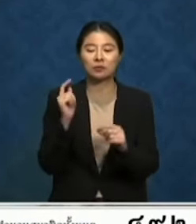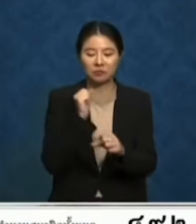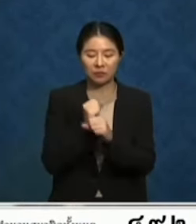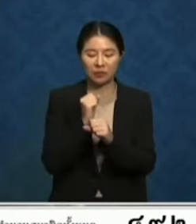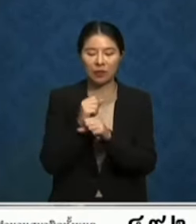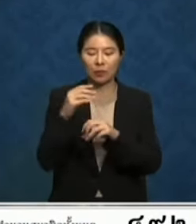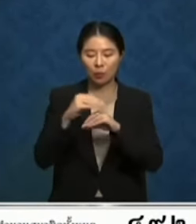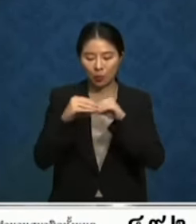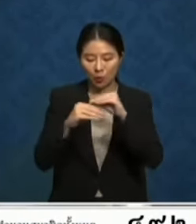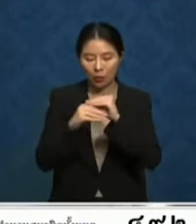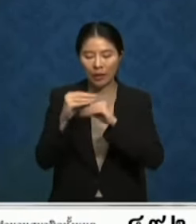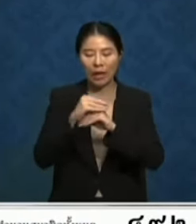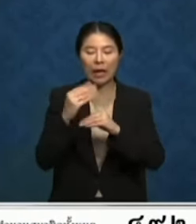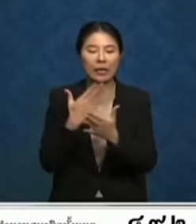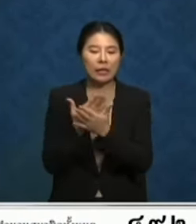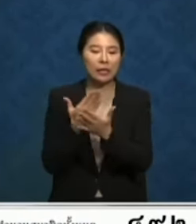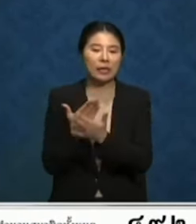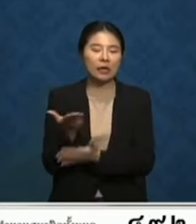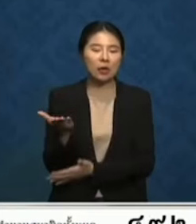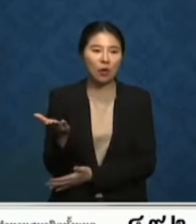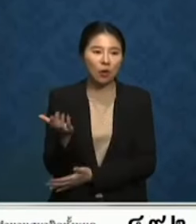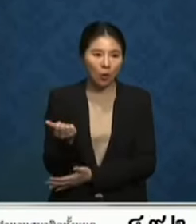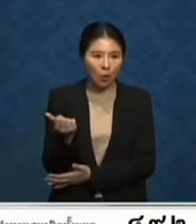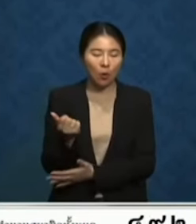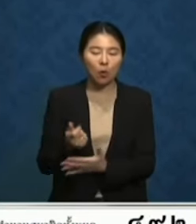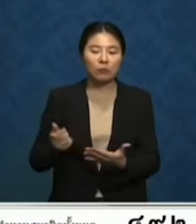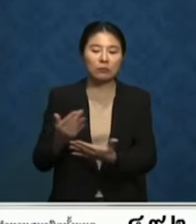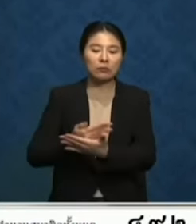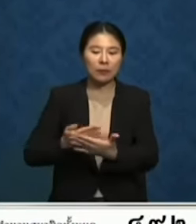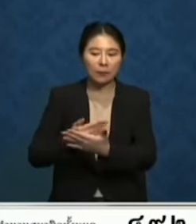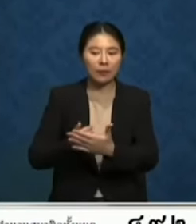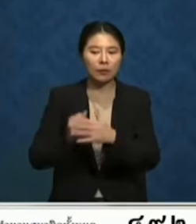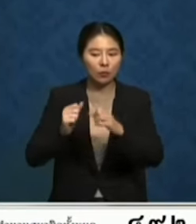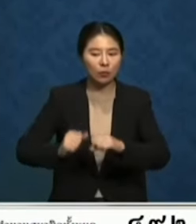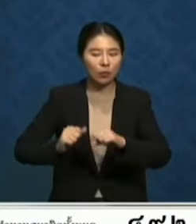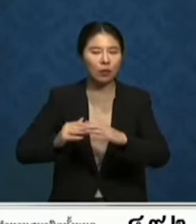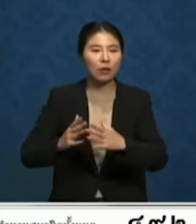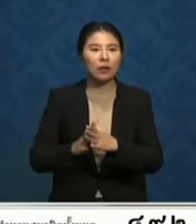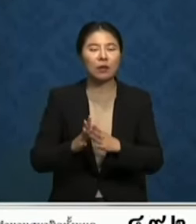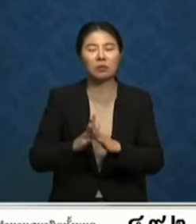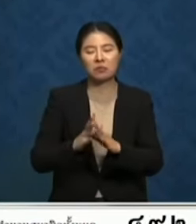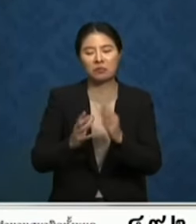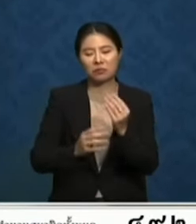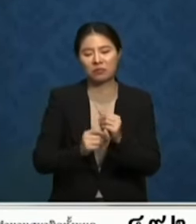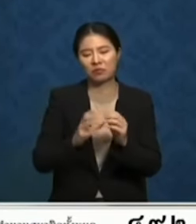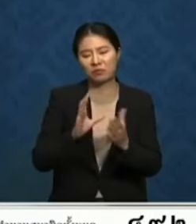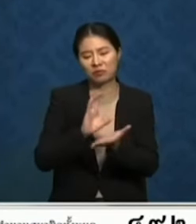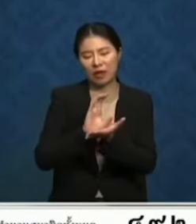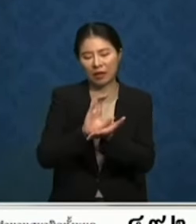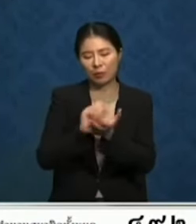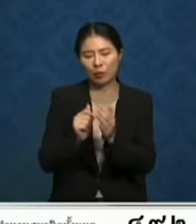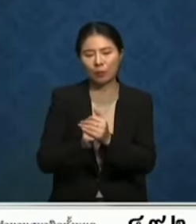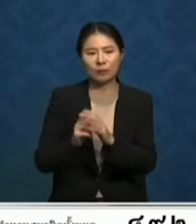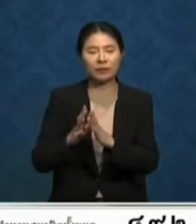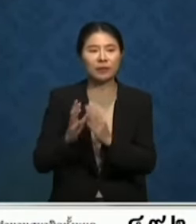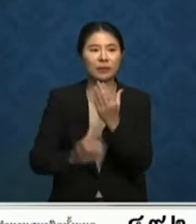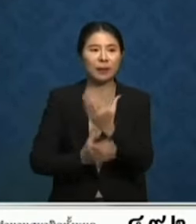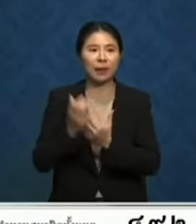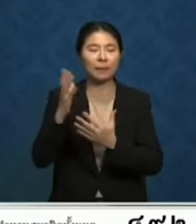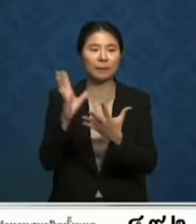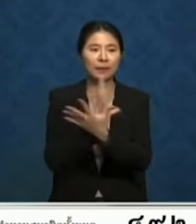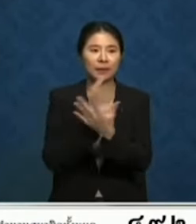านสำนักงบผ่านสภาพัฒน์ผ่านครม.แล้วก็มาเข้าสู่สภาผู้แทนราษฎรให้กรรมาธิการงบประมาณ